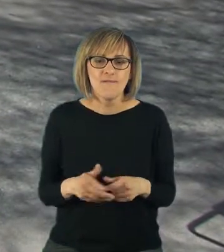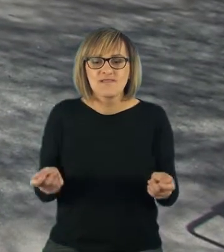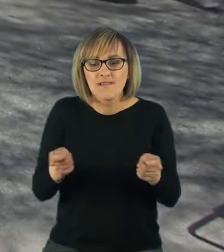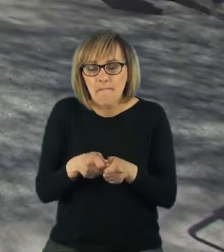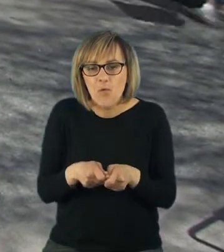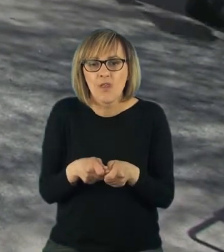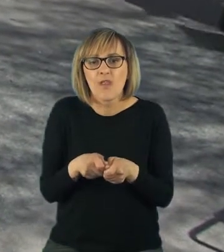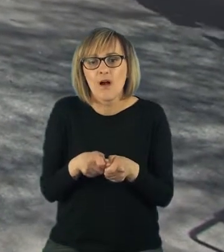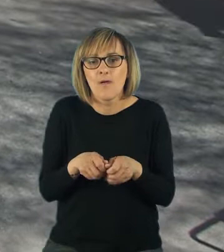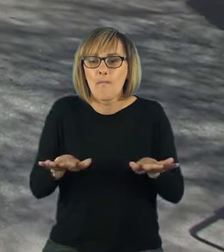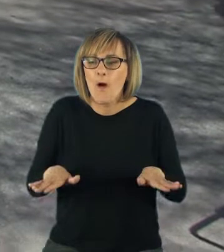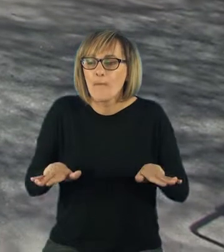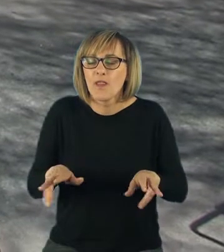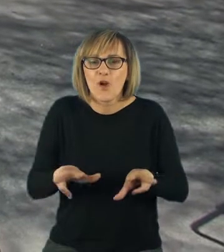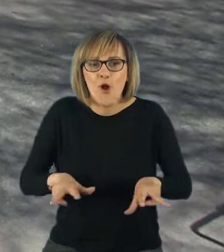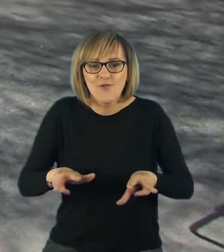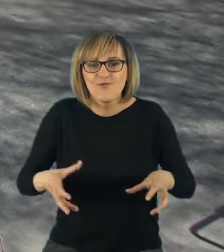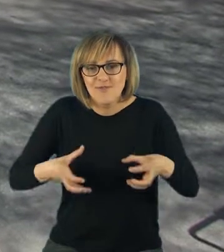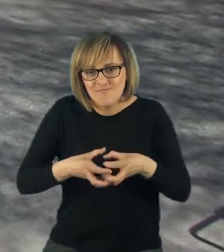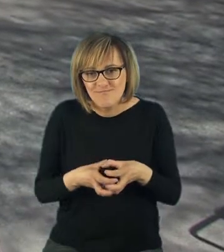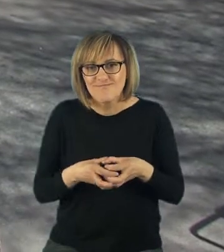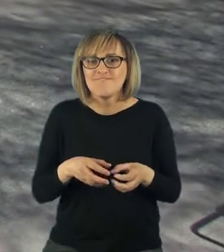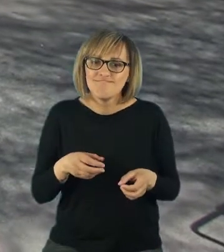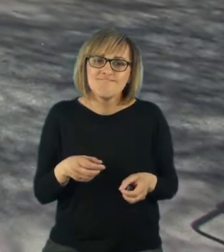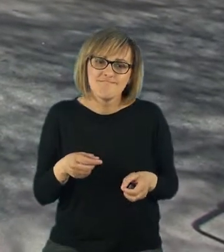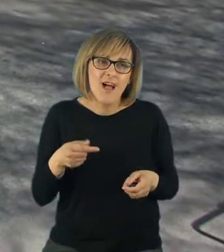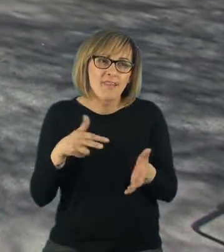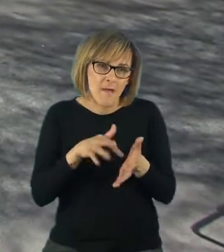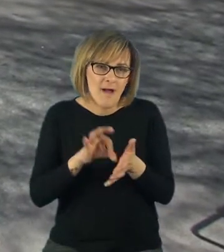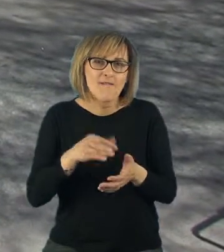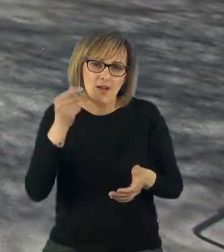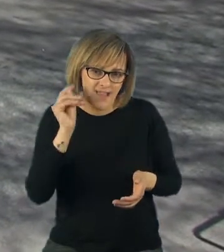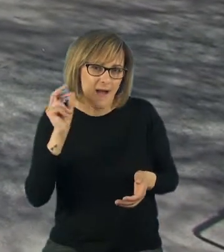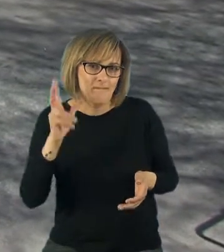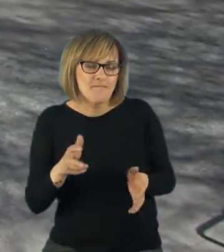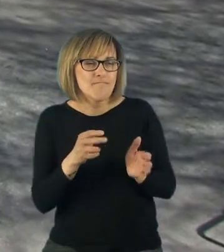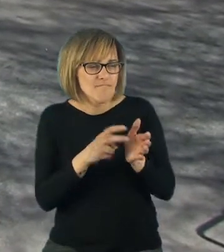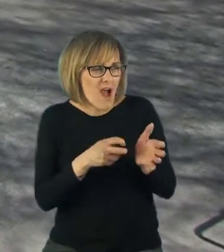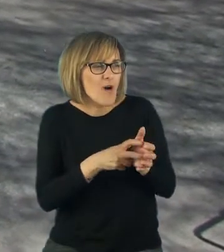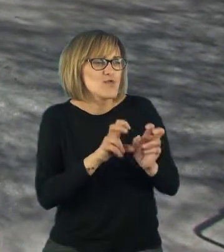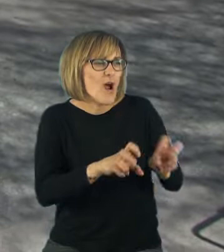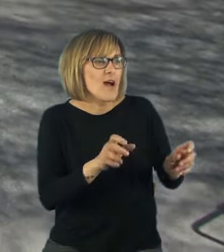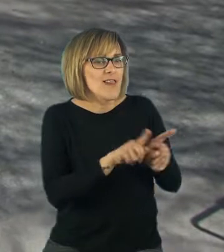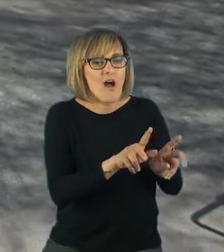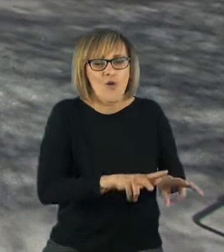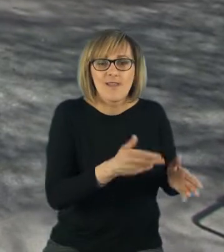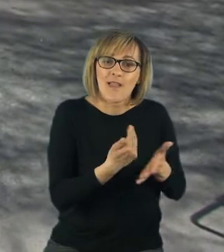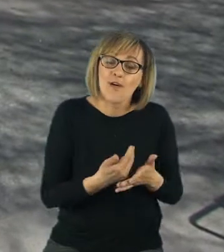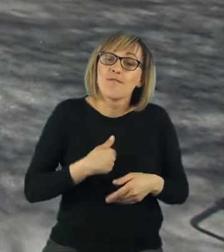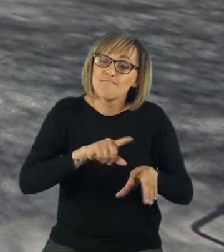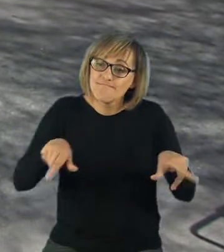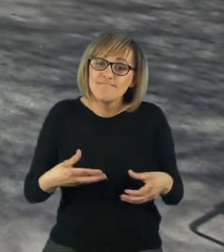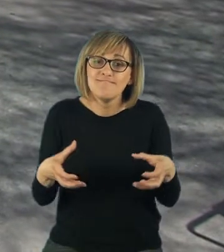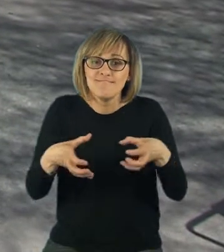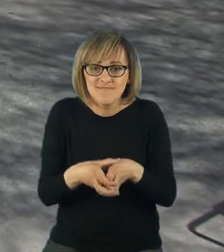wspólnego pobytu z rodziną, bo tak na pewno nam brakuje tego czasu, także wszystkiego